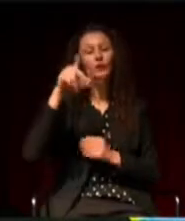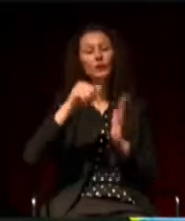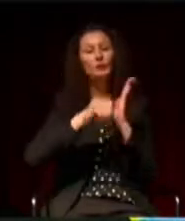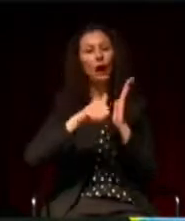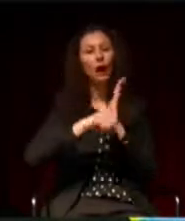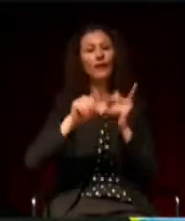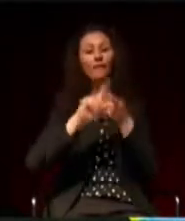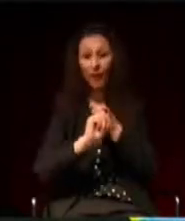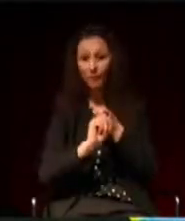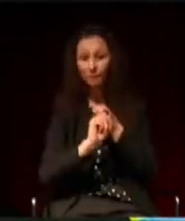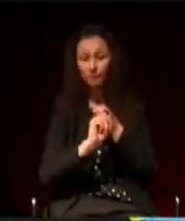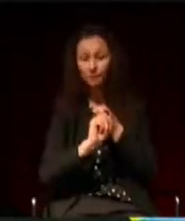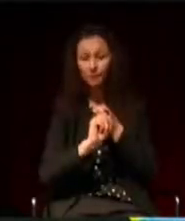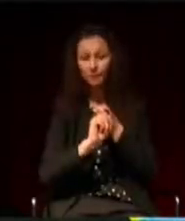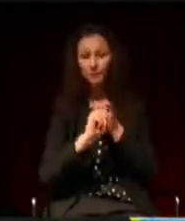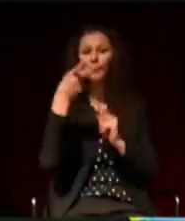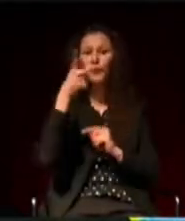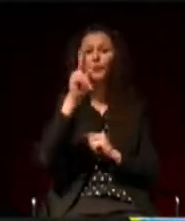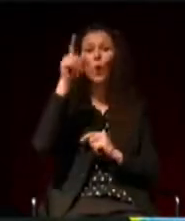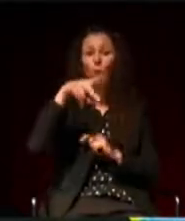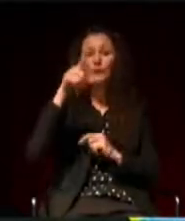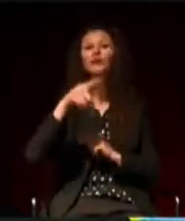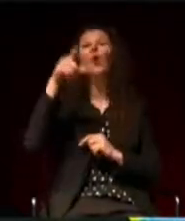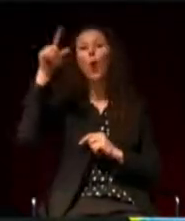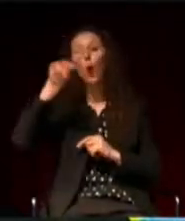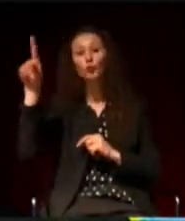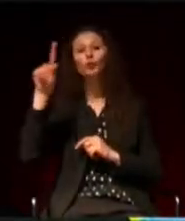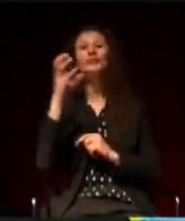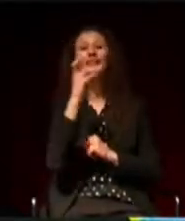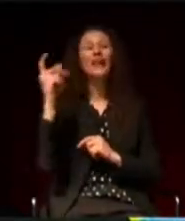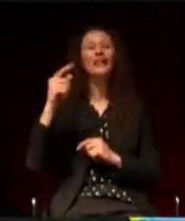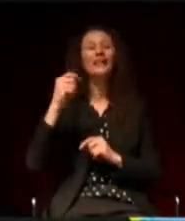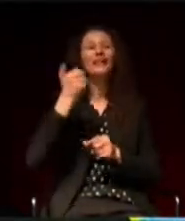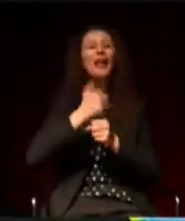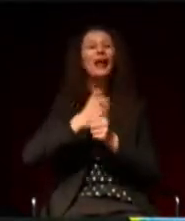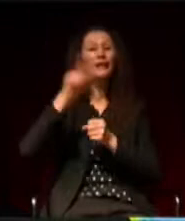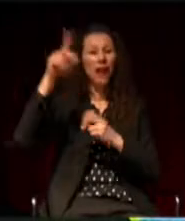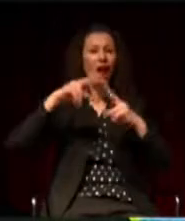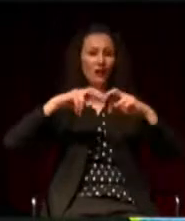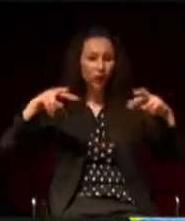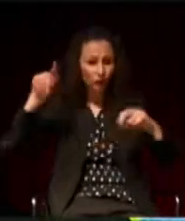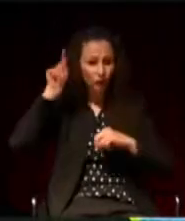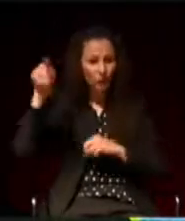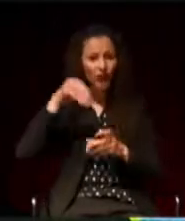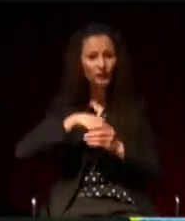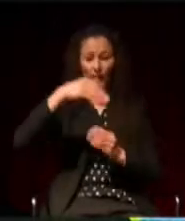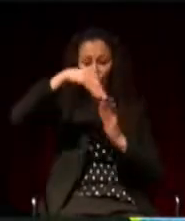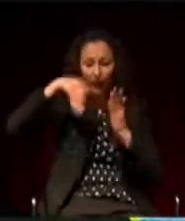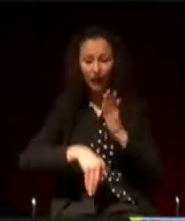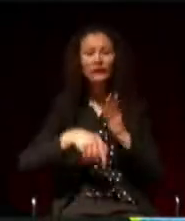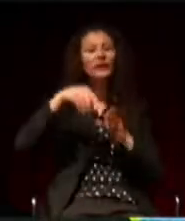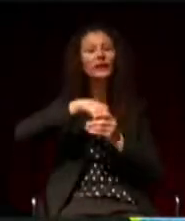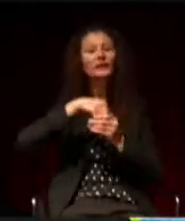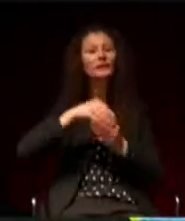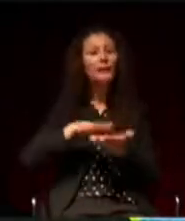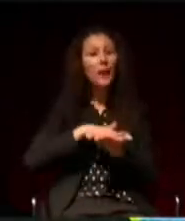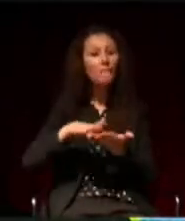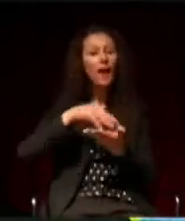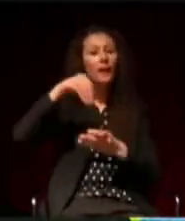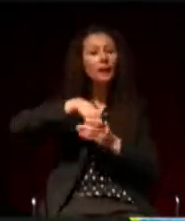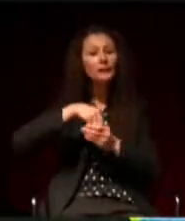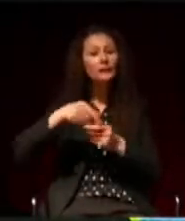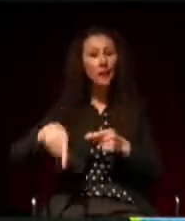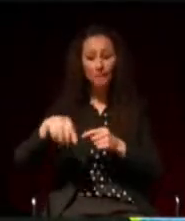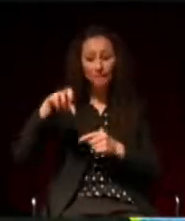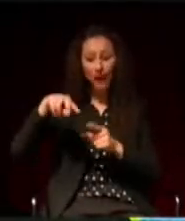1.8.2018 tarih ve 2018'e 10 sayılı genelgesinde belirtilen araştırmaları, yeraltı su seviyesi temel etki derinliği